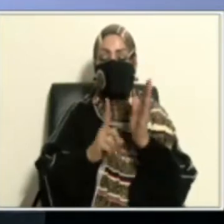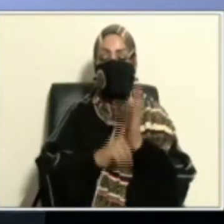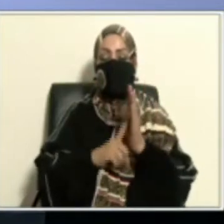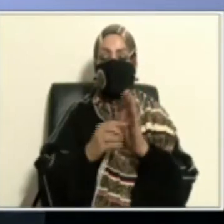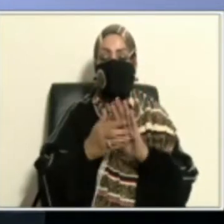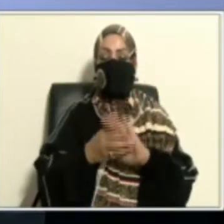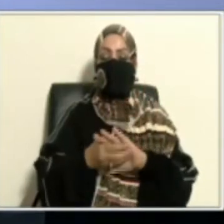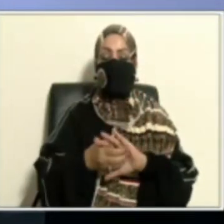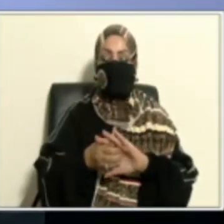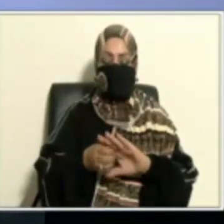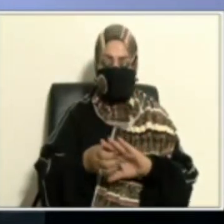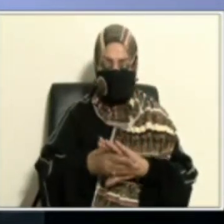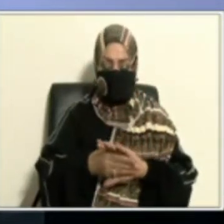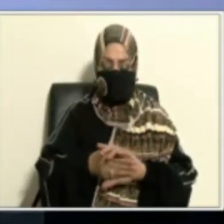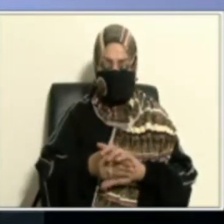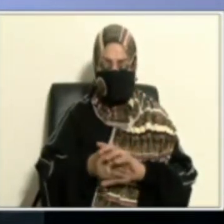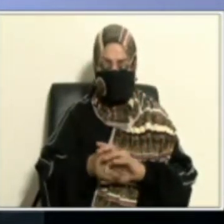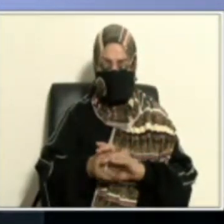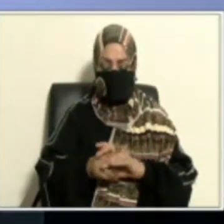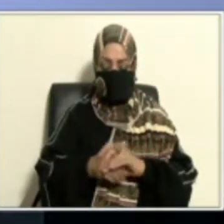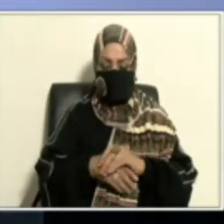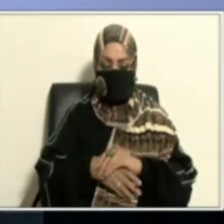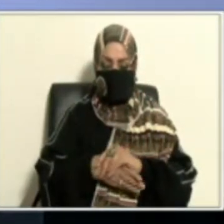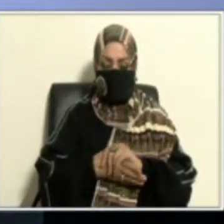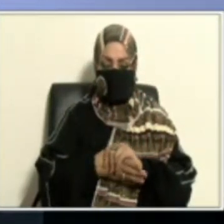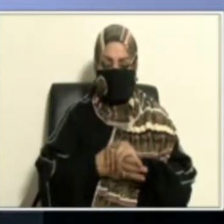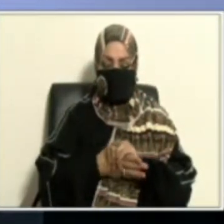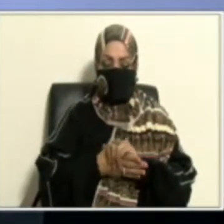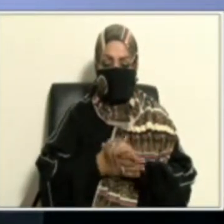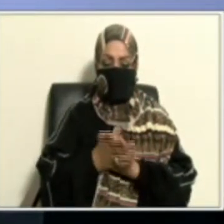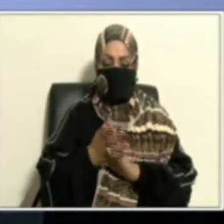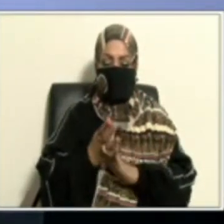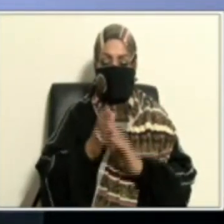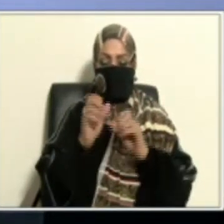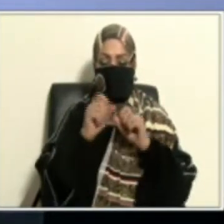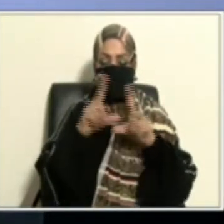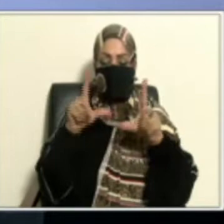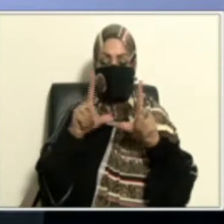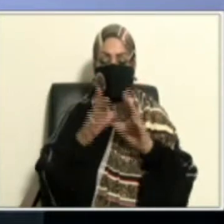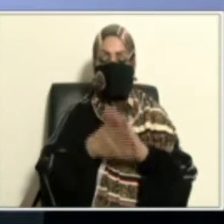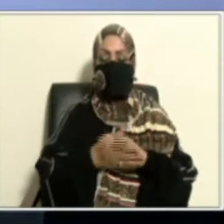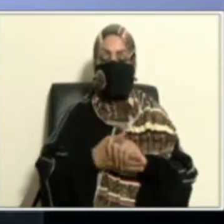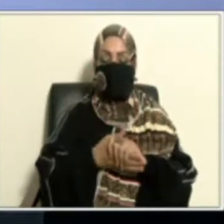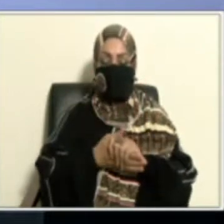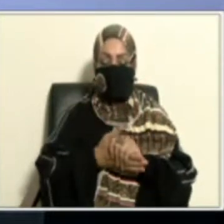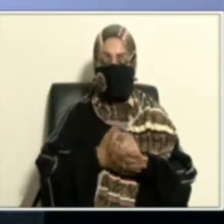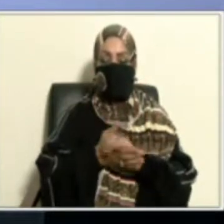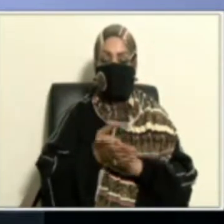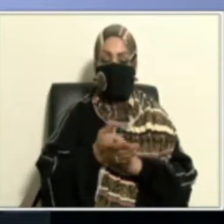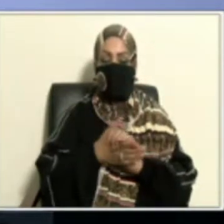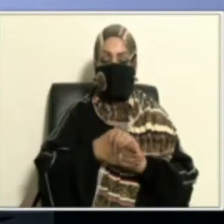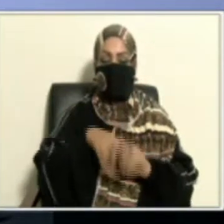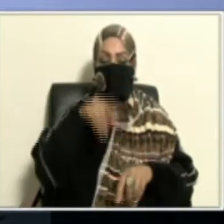واضح. بارك الله فيك وأنسنا ومنور. بارك الله فيك ورحم الله ونديك. أجمعين يا رب، أجمعين يا رب.